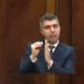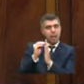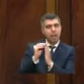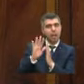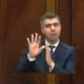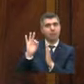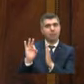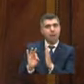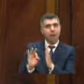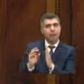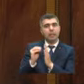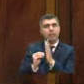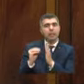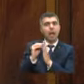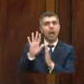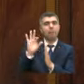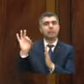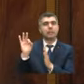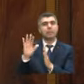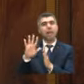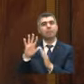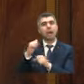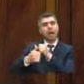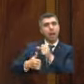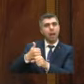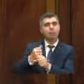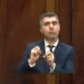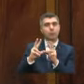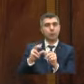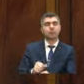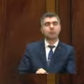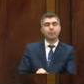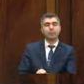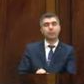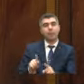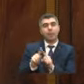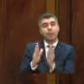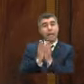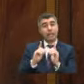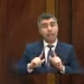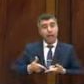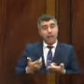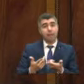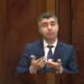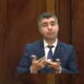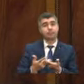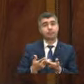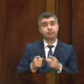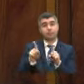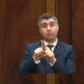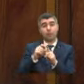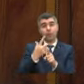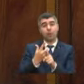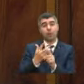6 نقاط، كنوصل 50 من بعد 5 سنوات. هذا هو التراكم. وكذلك مؤشر تعميم التعليم، مؤشر محاربة الهدر